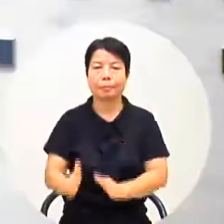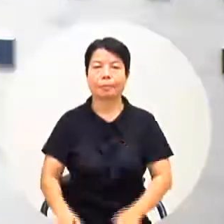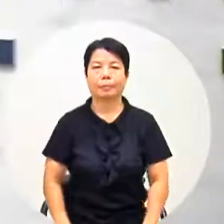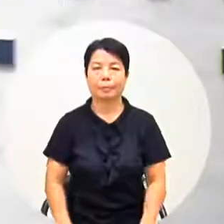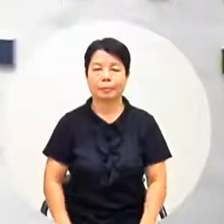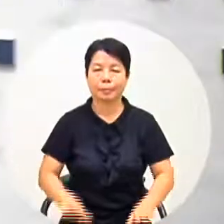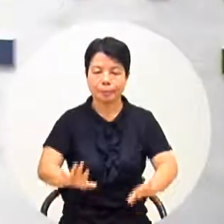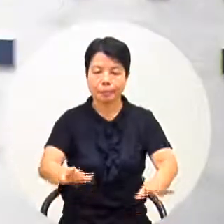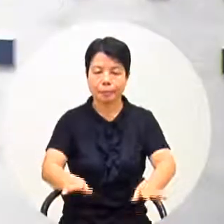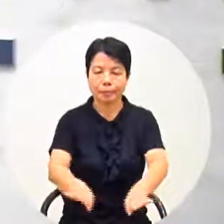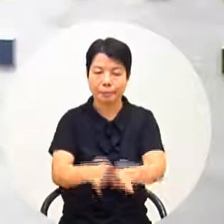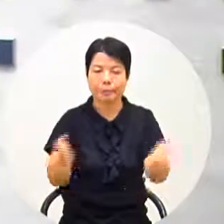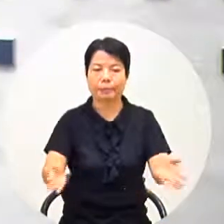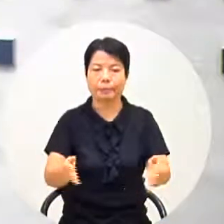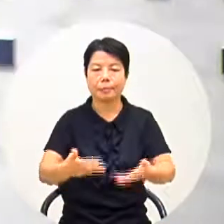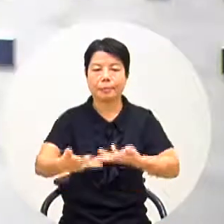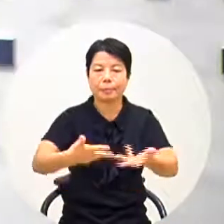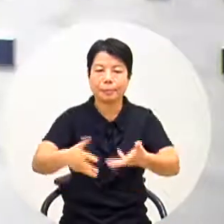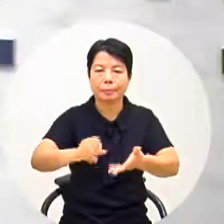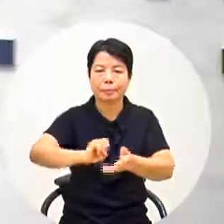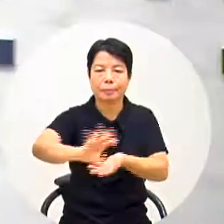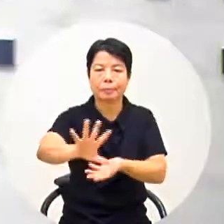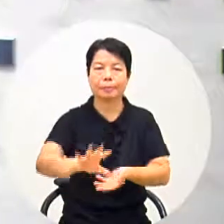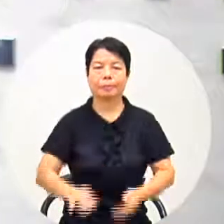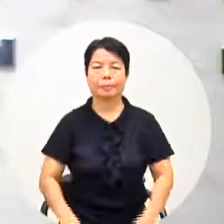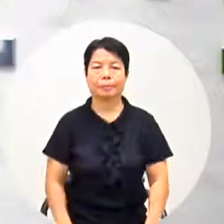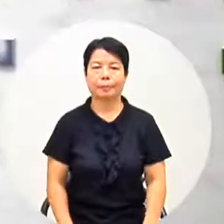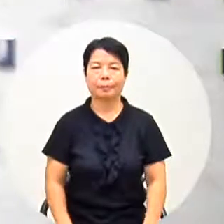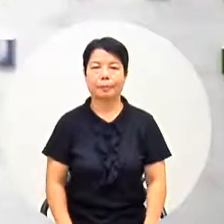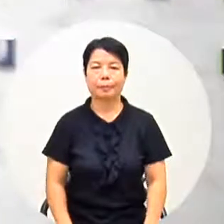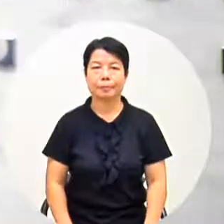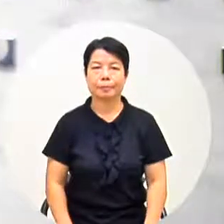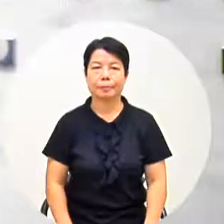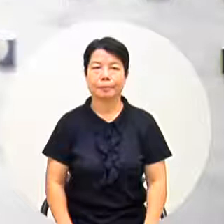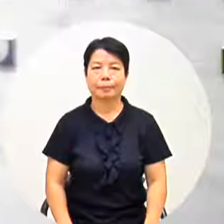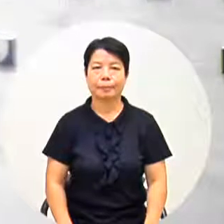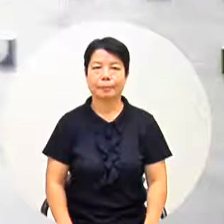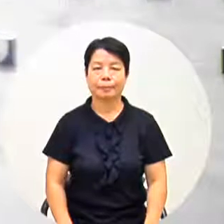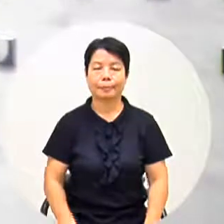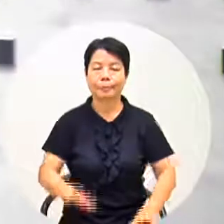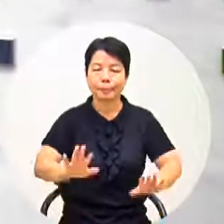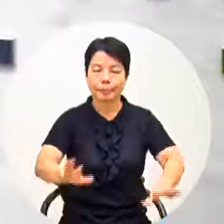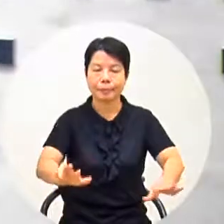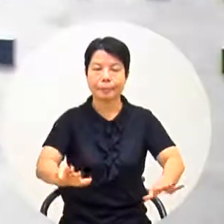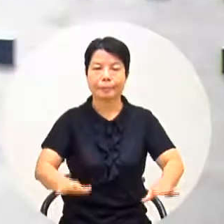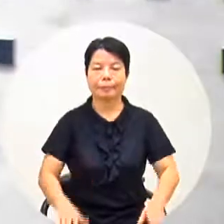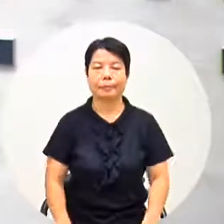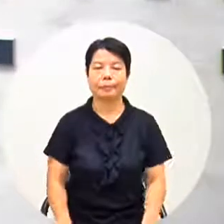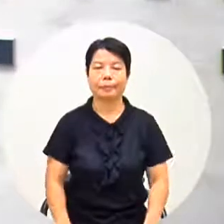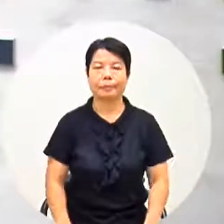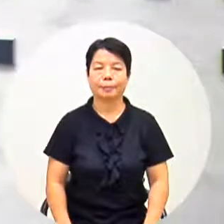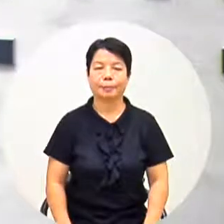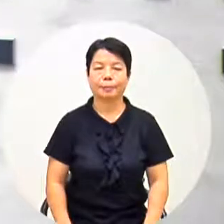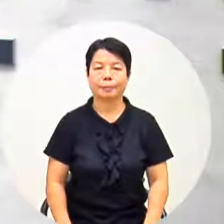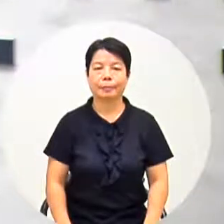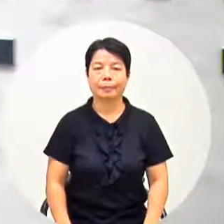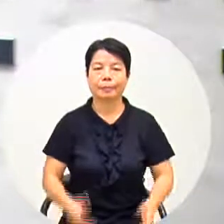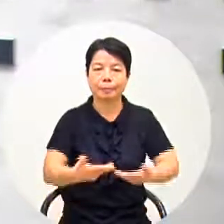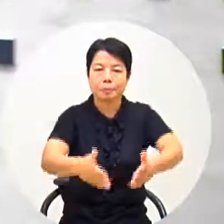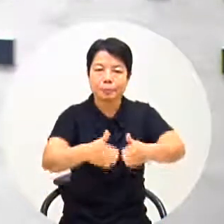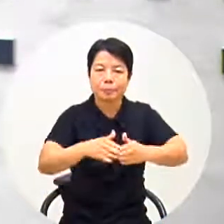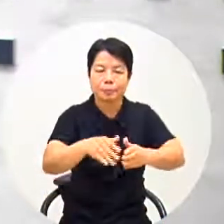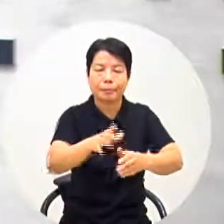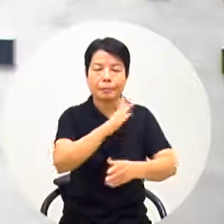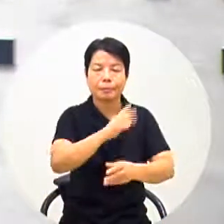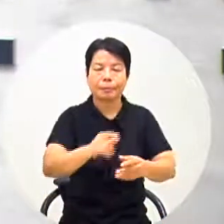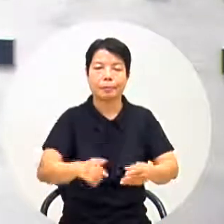开始进行业务的简报。好，那我想首先简报的大纲。好，那我想本会的任务跟委员的组成